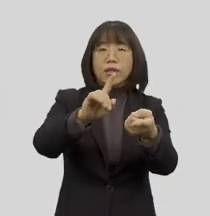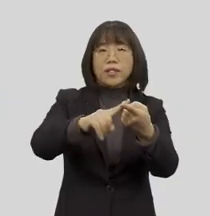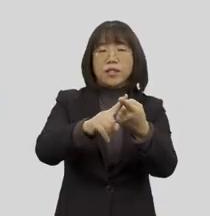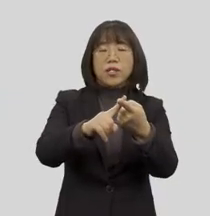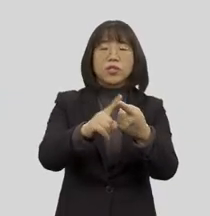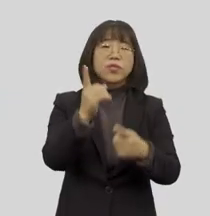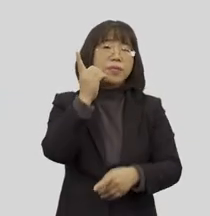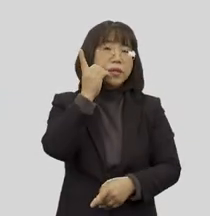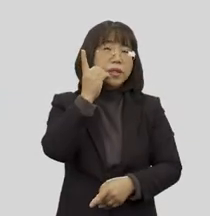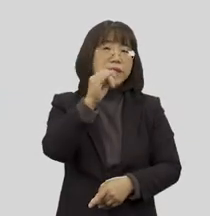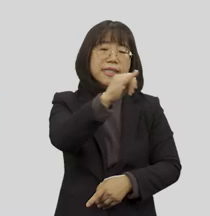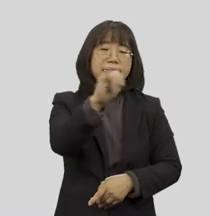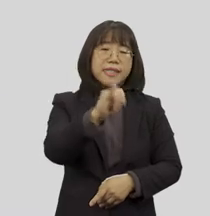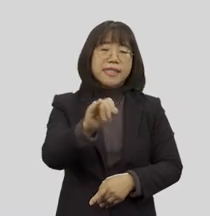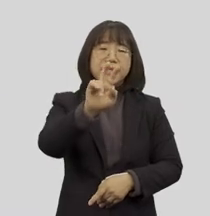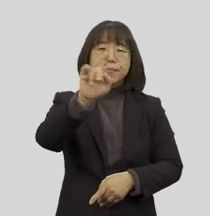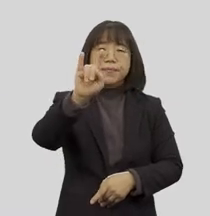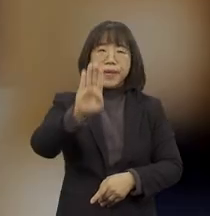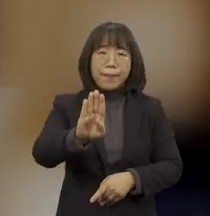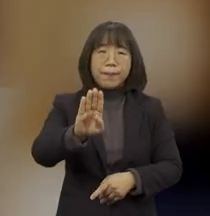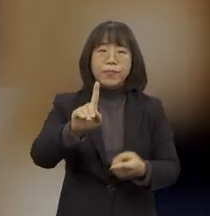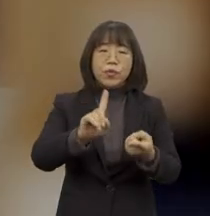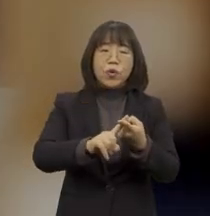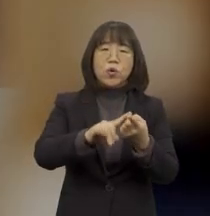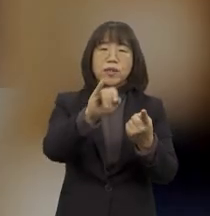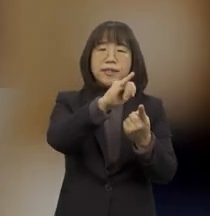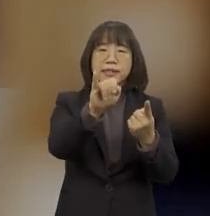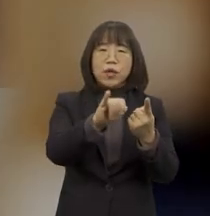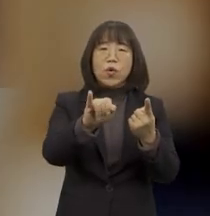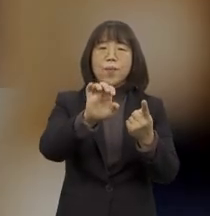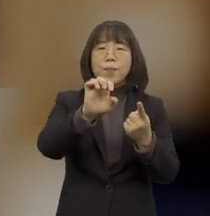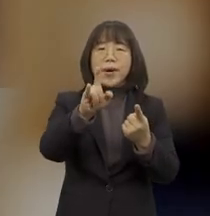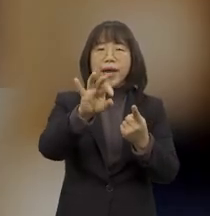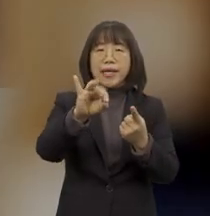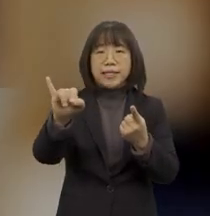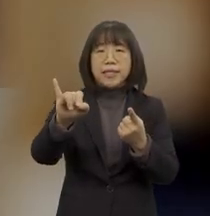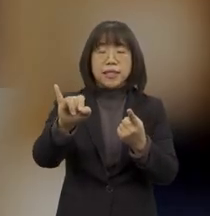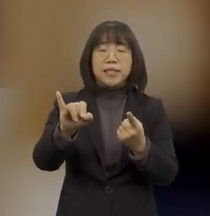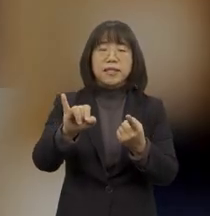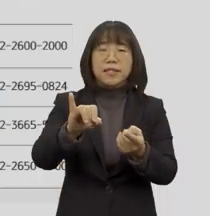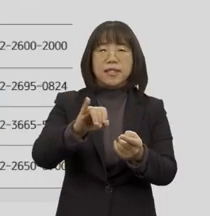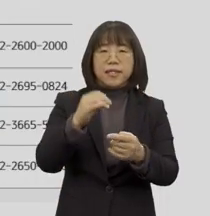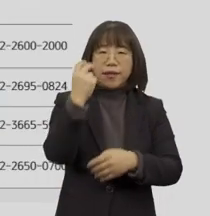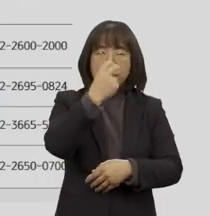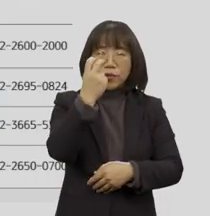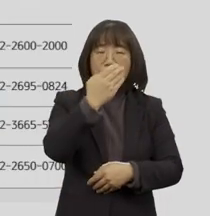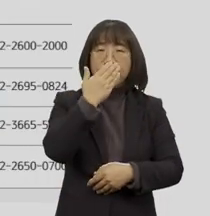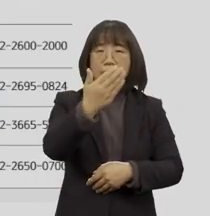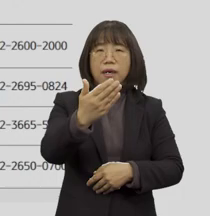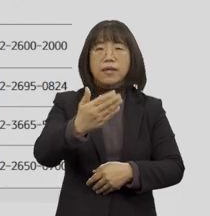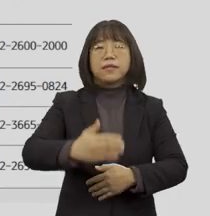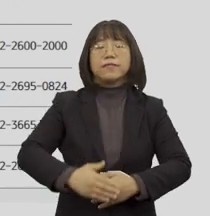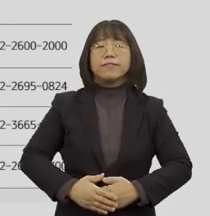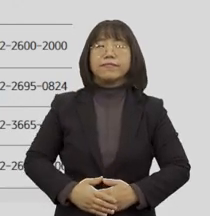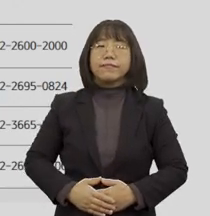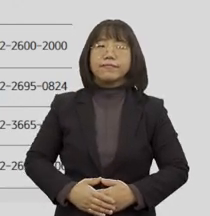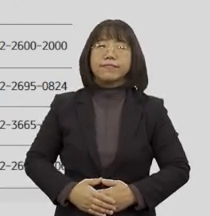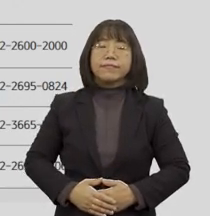가능 업소는 스마트폰 앱 지맵 또는 제로페이 상품권 홈페이지에서 검색할 수 있습니다.